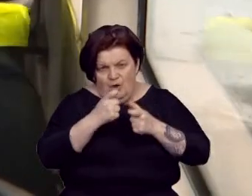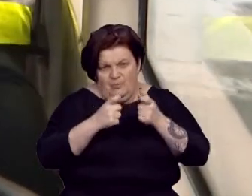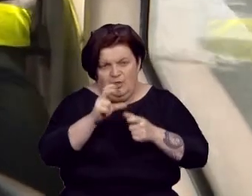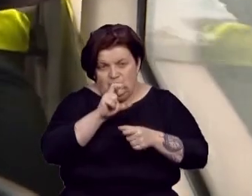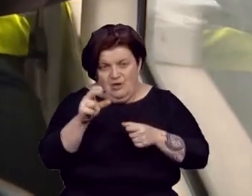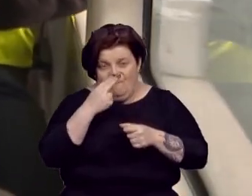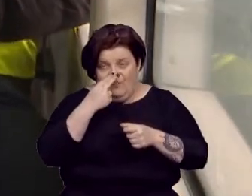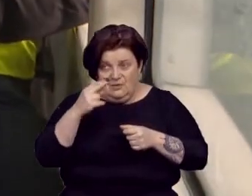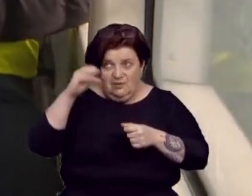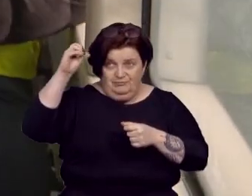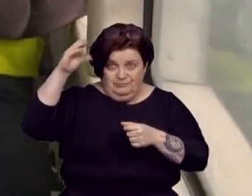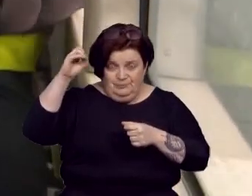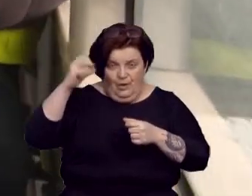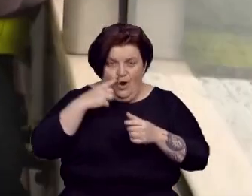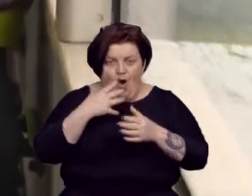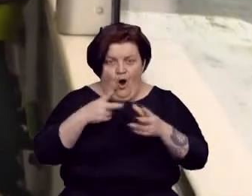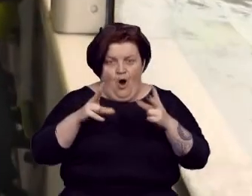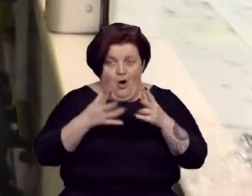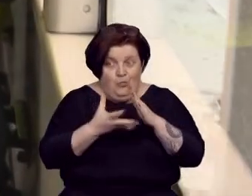się widzi nadajnik z odbiornikiem.